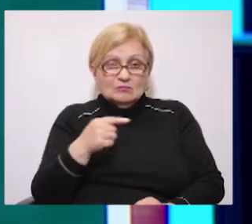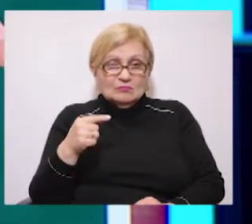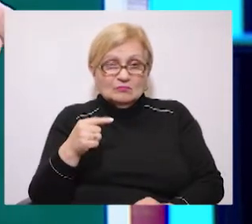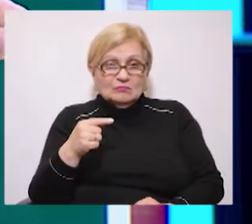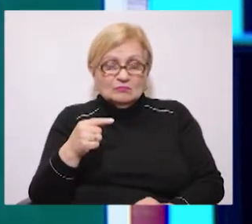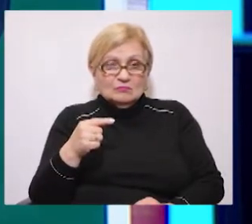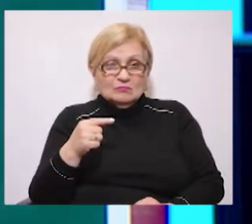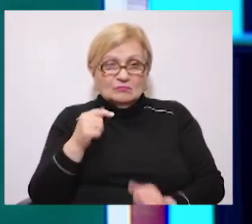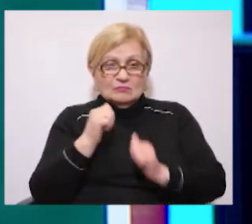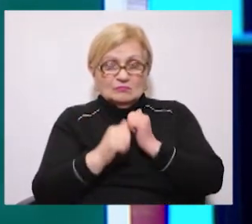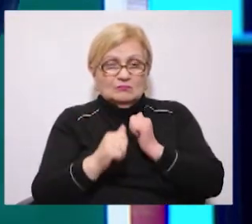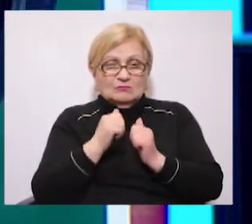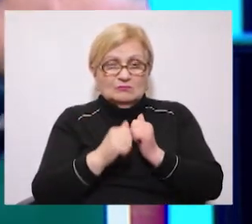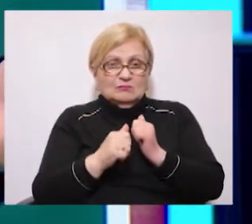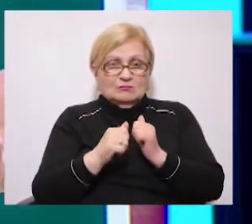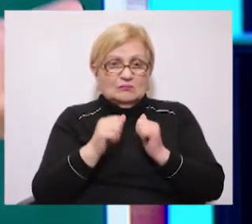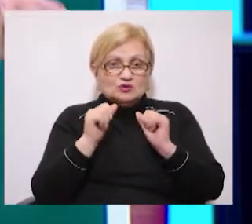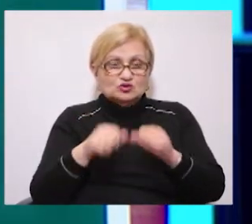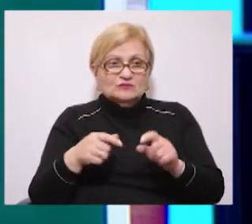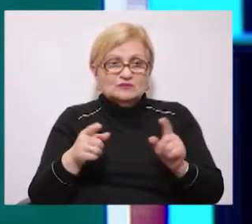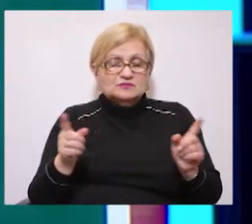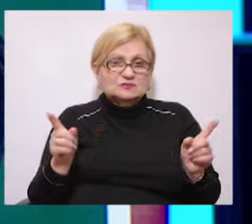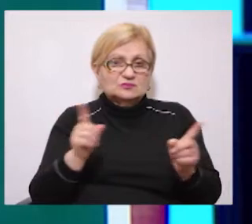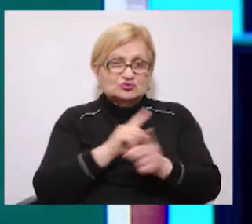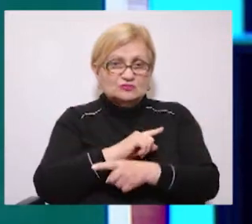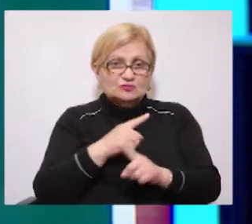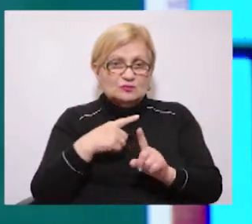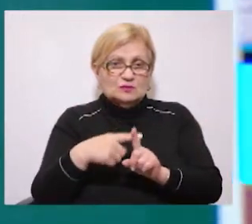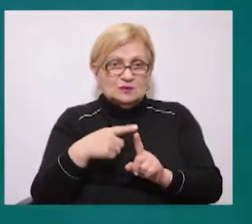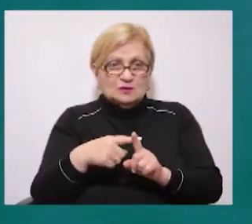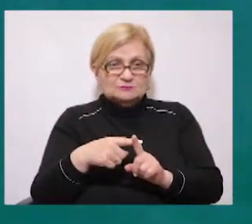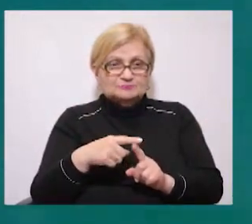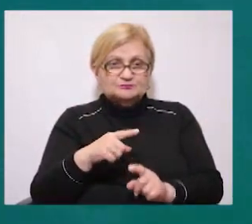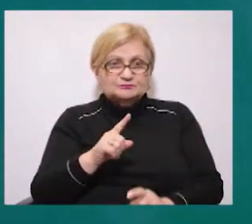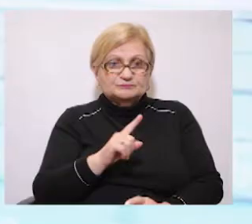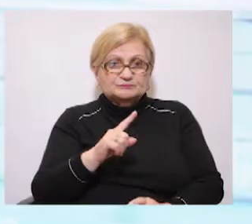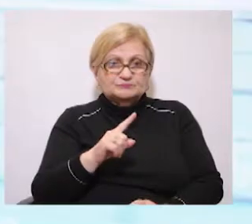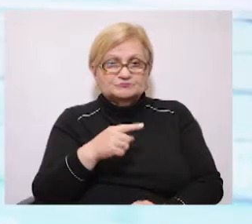გამოკლება ყოველთვის შეიძლება შევცვალო შეკრებით, თქვენ რასაც ვაკლებ